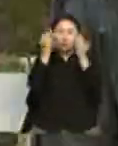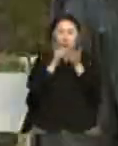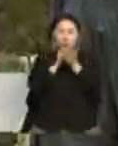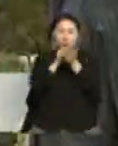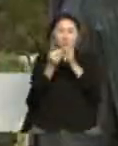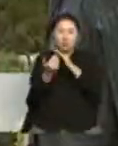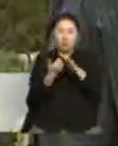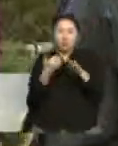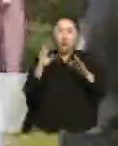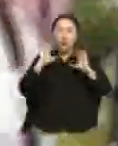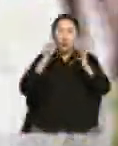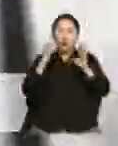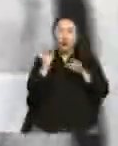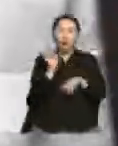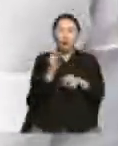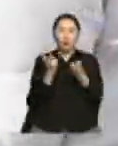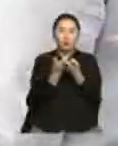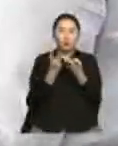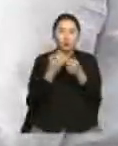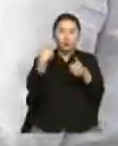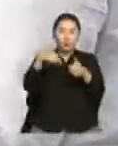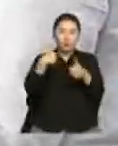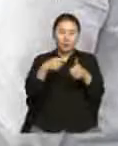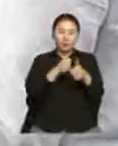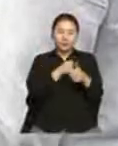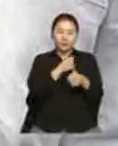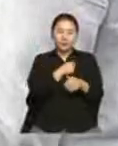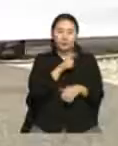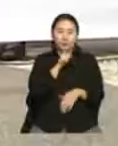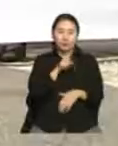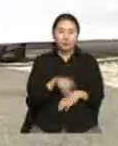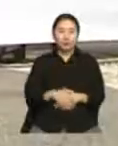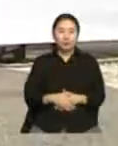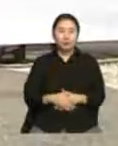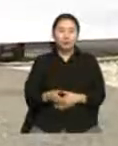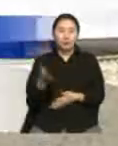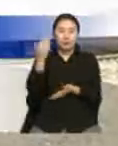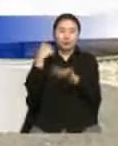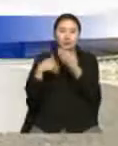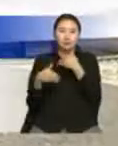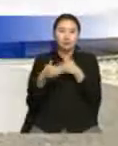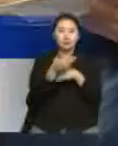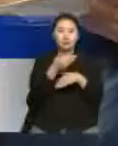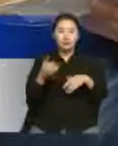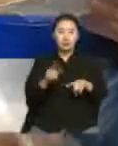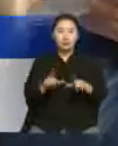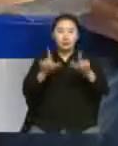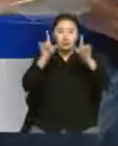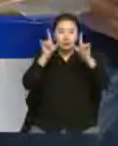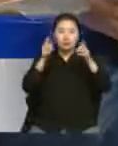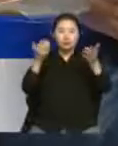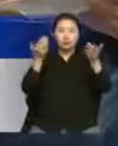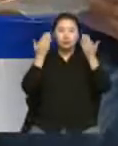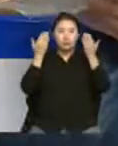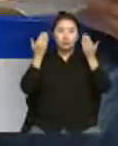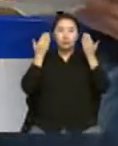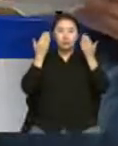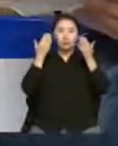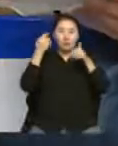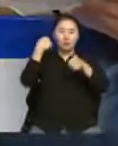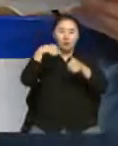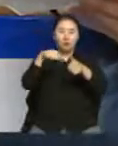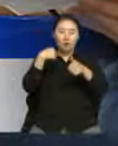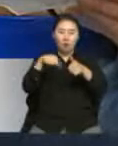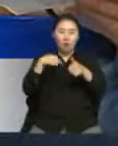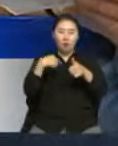앞둔 자녀들을 어떻게 지도해야 할지 답답함을 토로했습니다. 옛날에는 감독이 학교나 학부 쪽이 괜찮다는